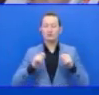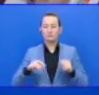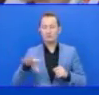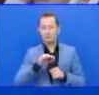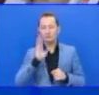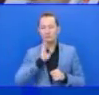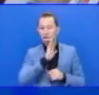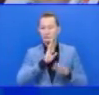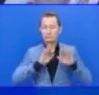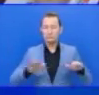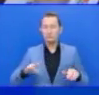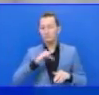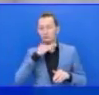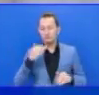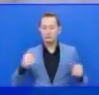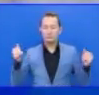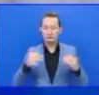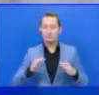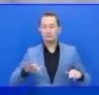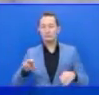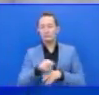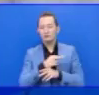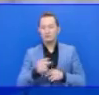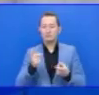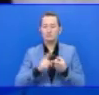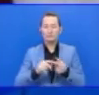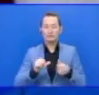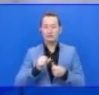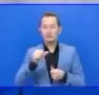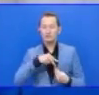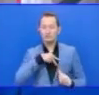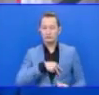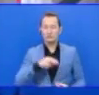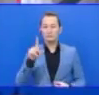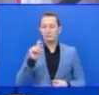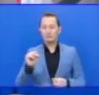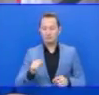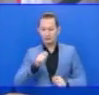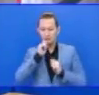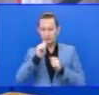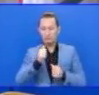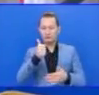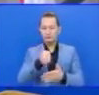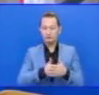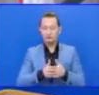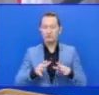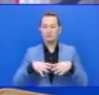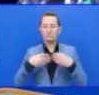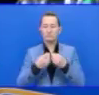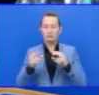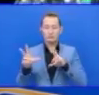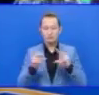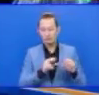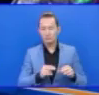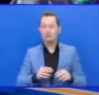балалы аналарға қоғамдағы және бала тәрбесіндегі айрықша еңбектер үшін алғыс сезімін білдіріп, отбасылық бақыт,